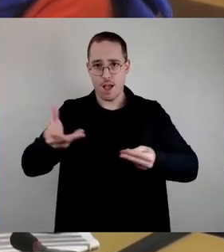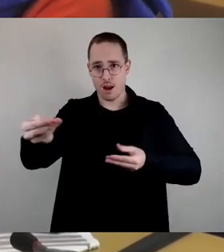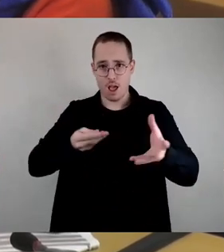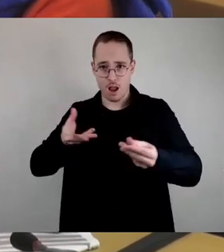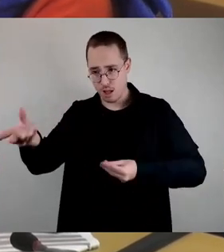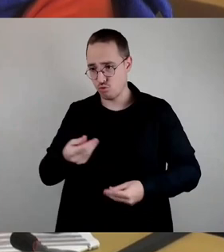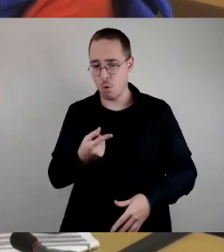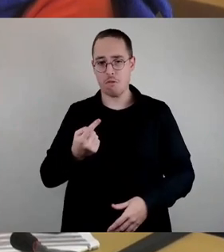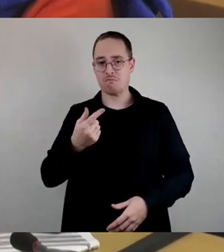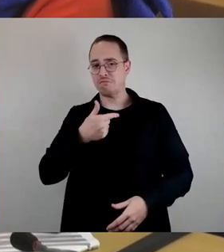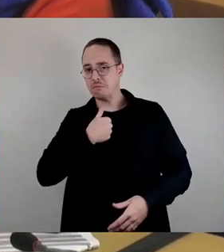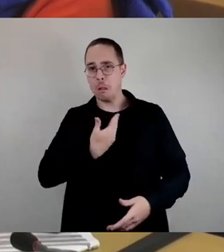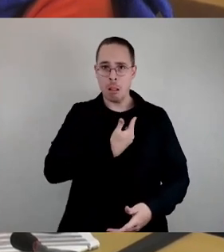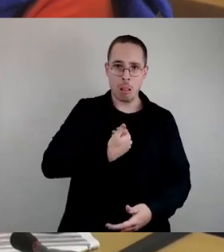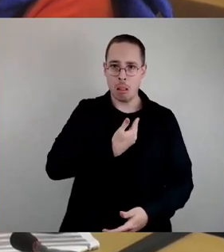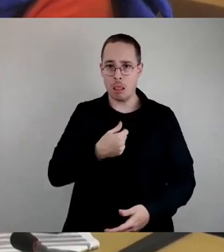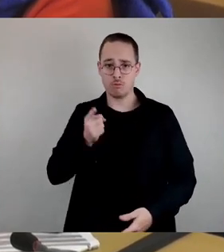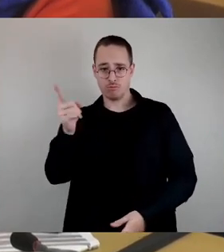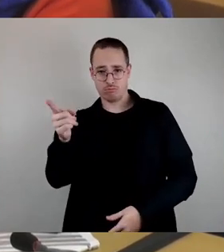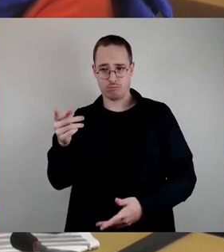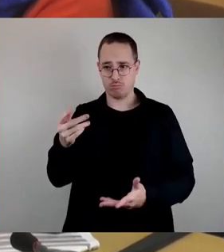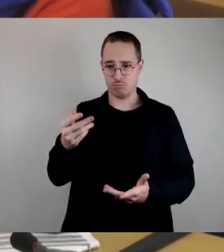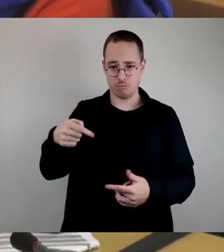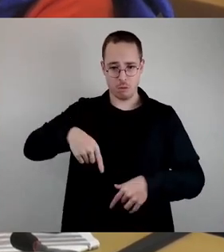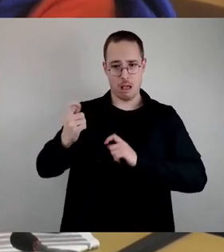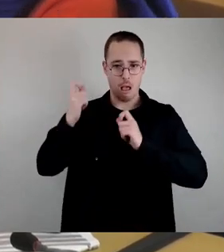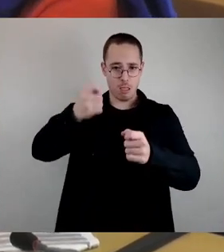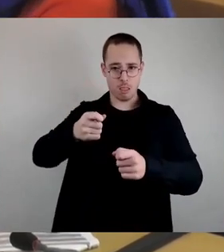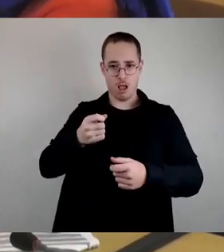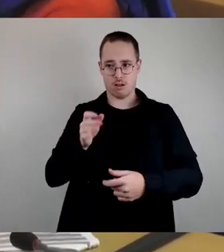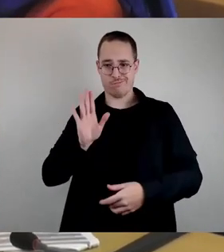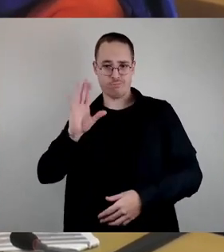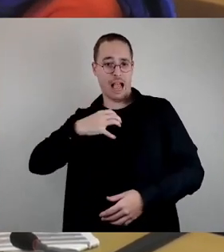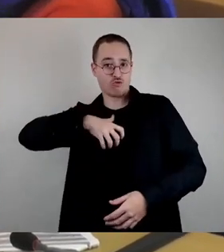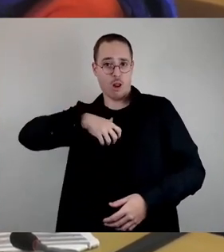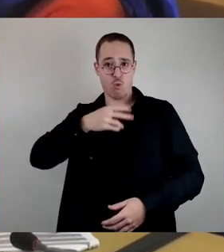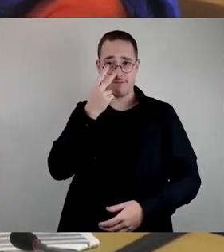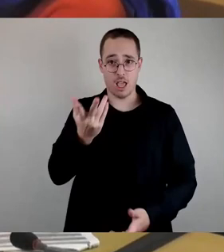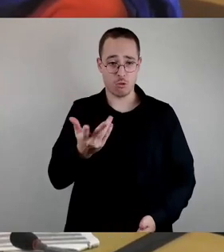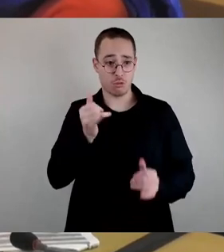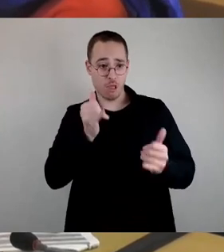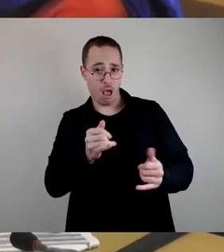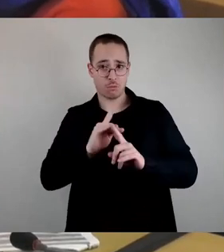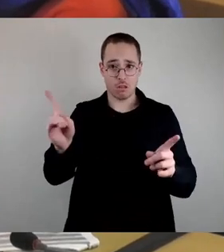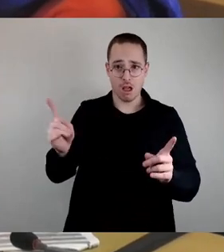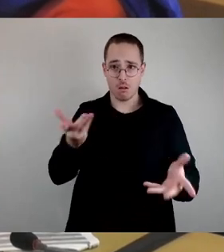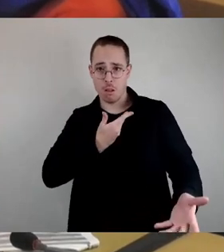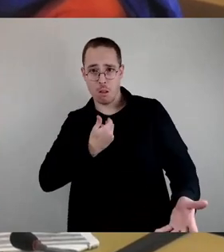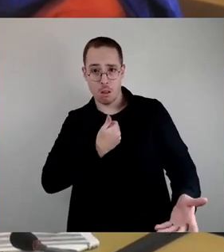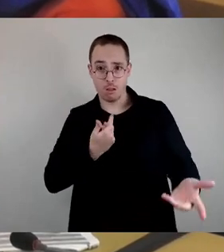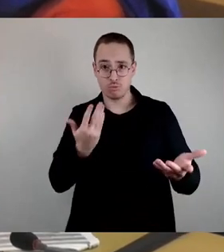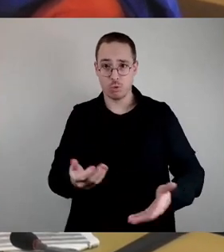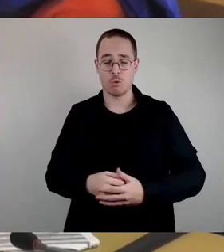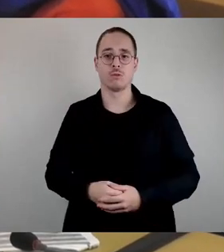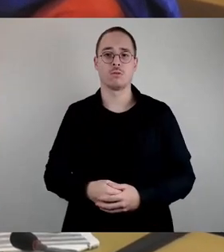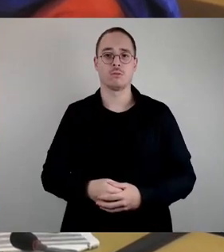sich jetzt zu diesem Antrag hier verhalten werden und bei dem wir darum werben wollten, dass sie dem möglicherweise zustimmen, damit wir eben vorher wissen, ob es eine Aussicht auf eine Mehrheit